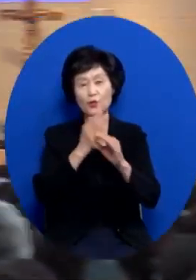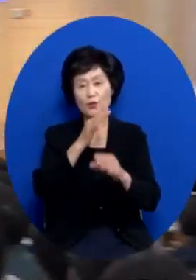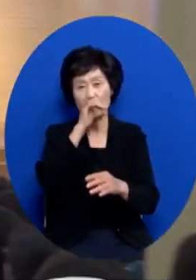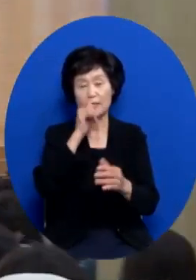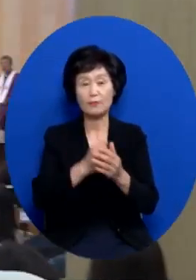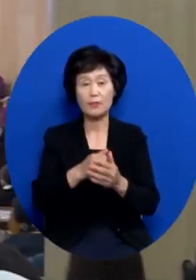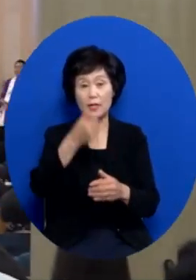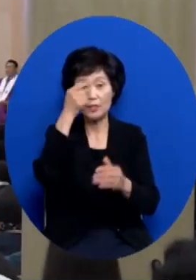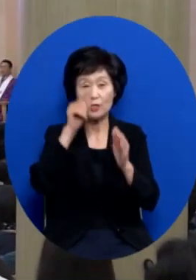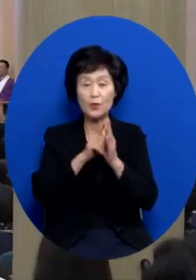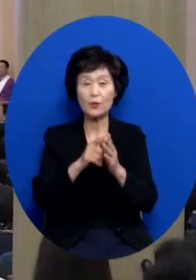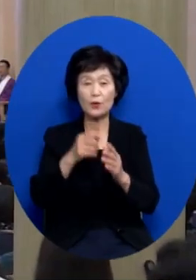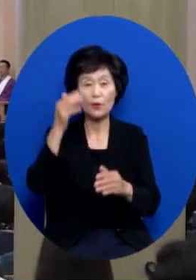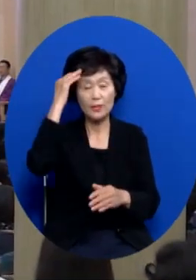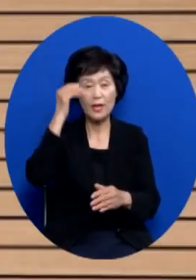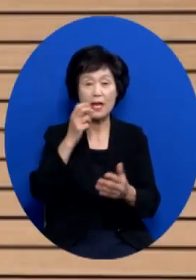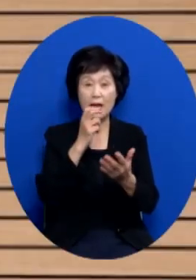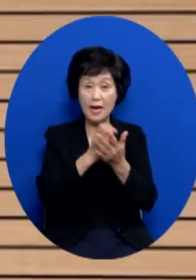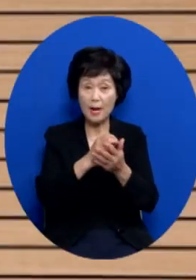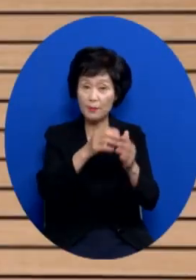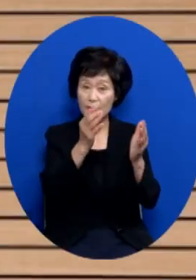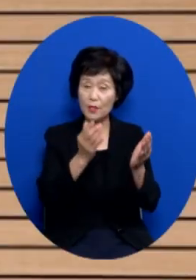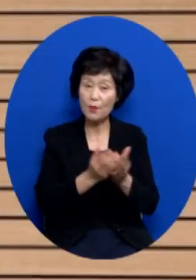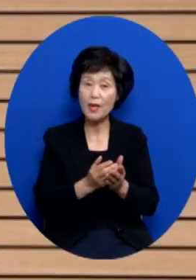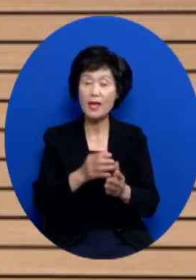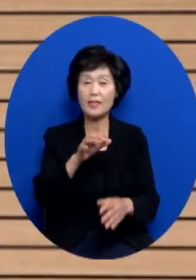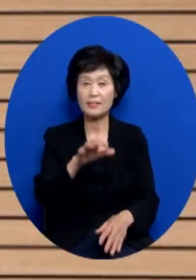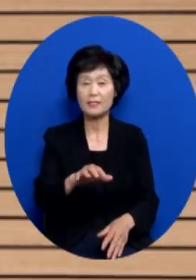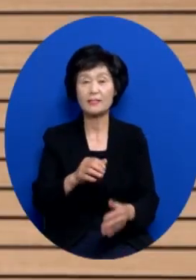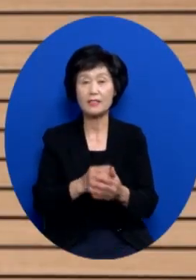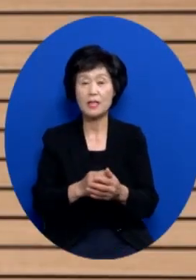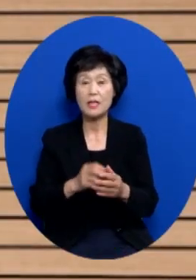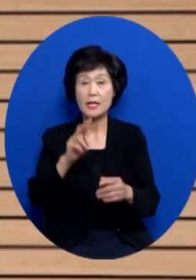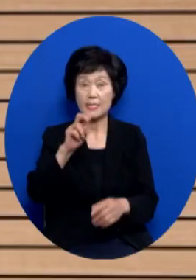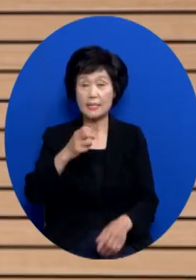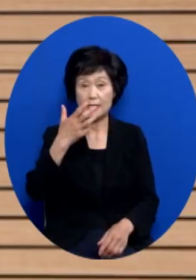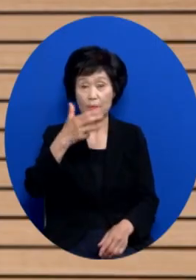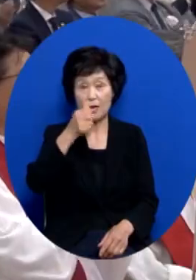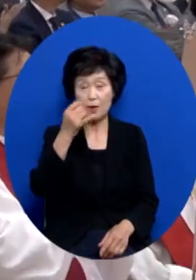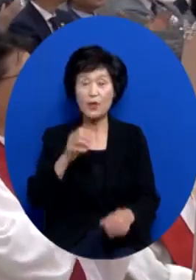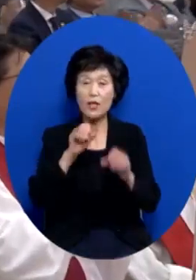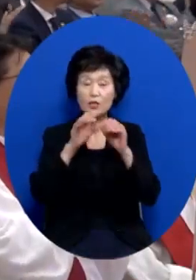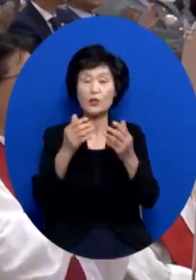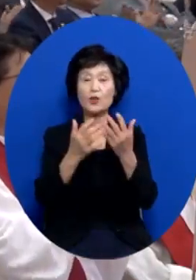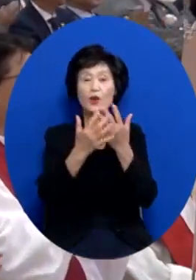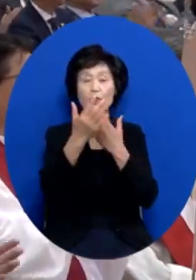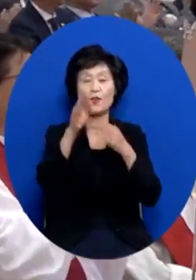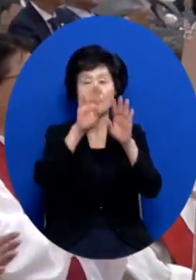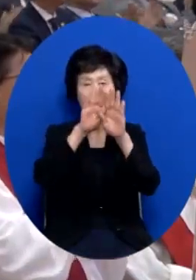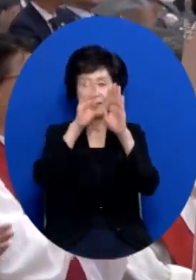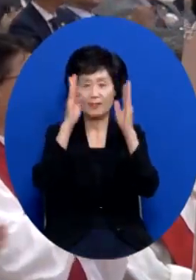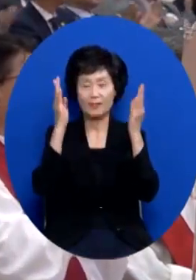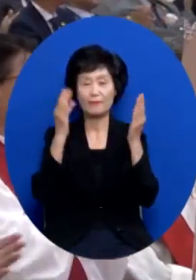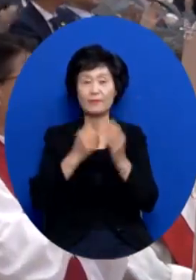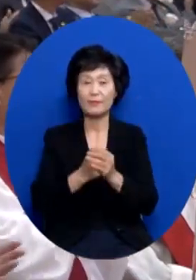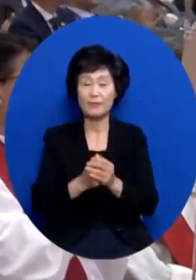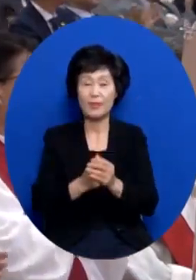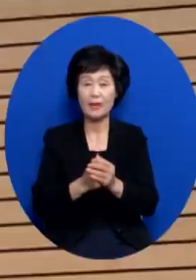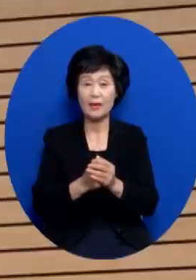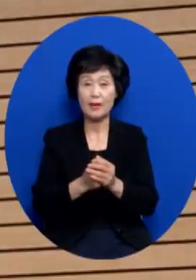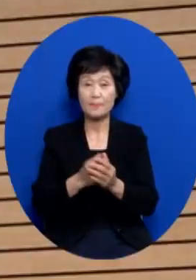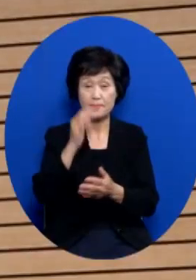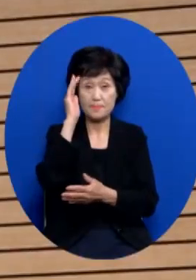기독교 대한감리회 여선교회 동부연회연합회가 제28회 선교대회를 개최했습니다. 대회사를